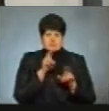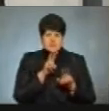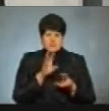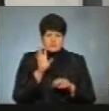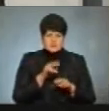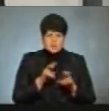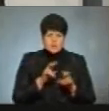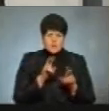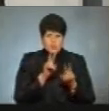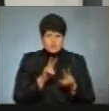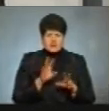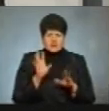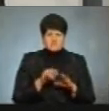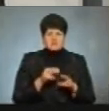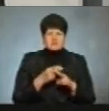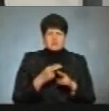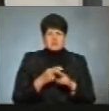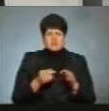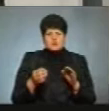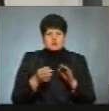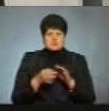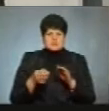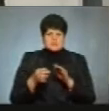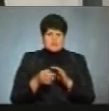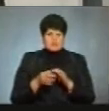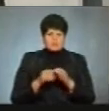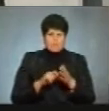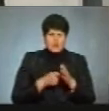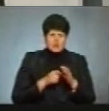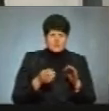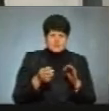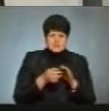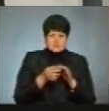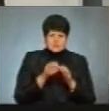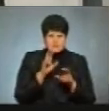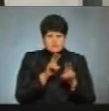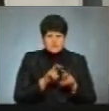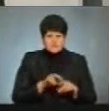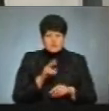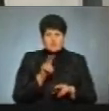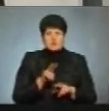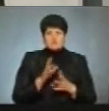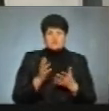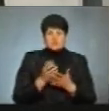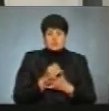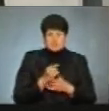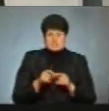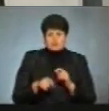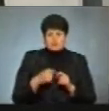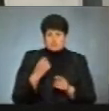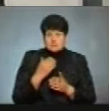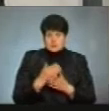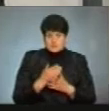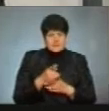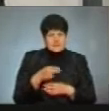повністю оглядає, всі з'єднання, металоконструкції, болтові з'єднання, все повністю оглядає. Якщо виявляє якісь будь-які